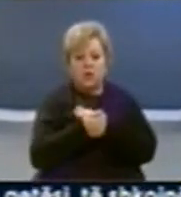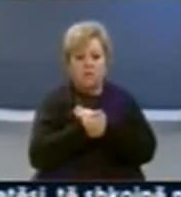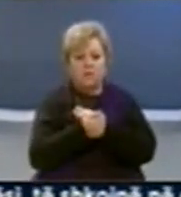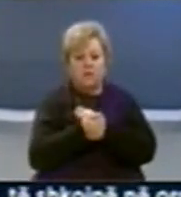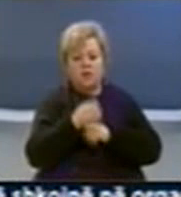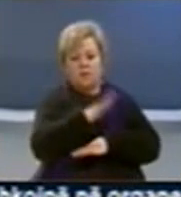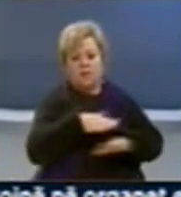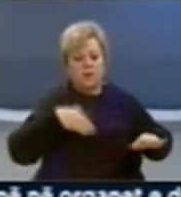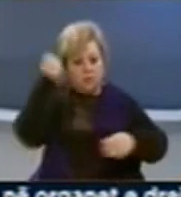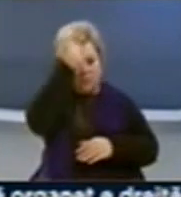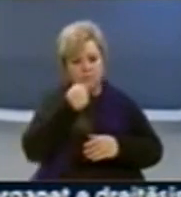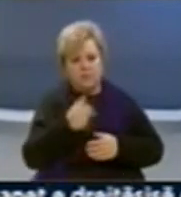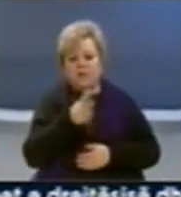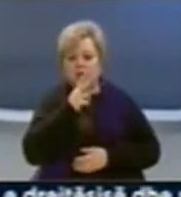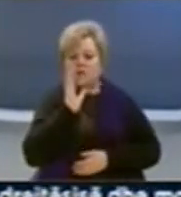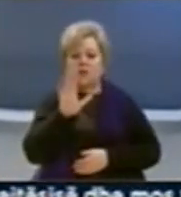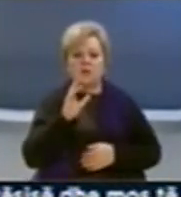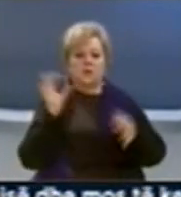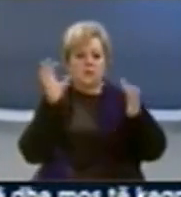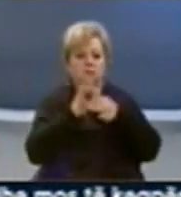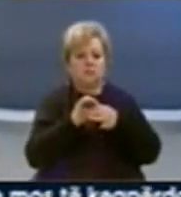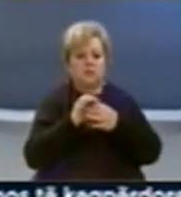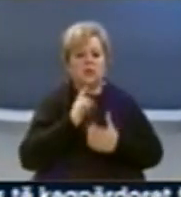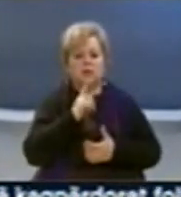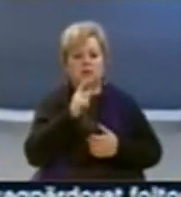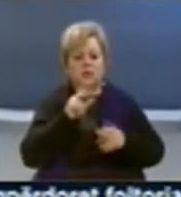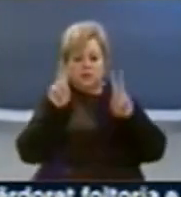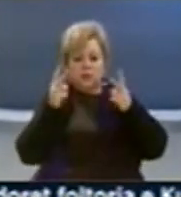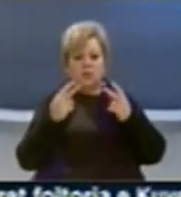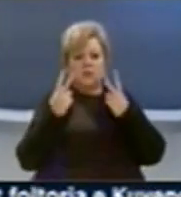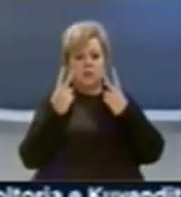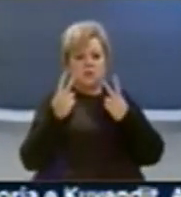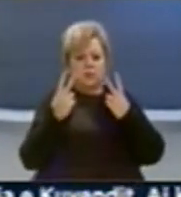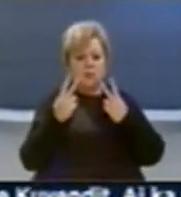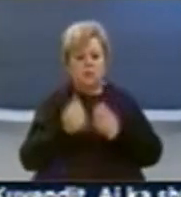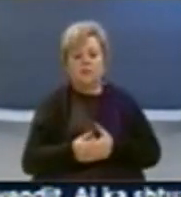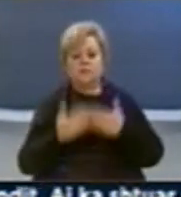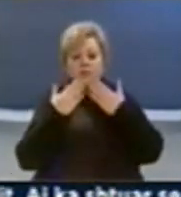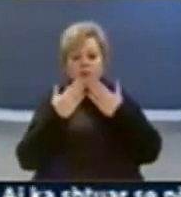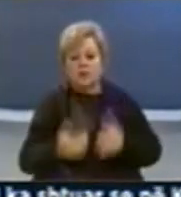parlamentit Kosovës dhe kërkojmë nga ju instalimin e dialogu për temat të rëndësishme me interes nacional. Ju faleminderit.